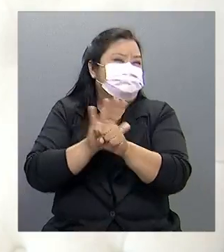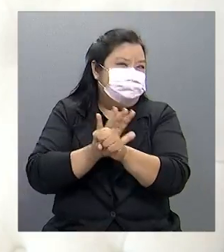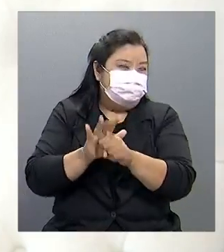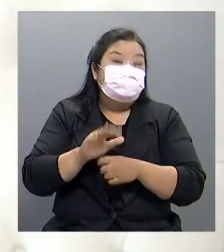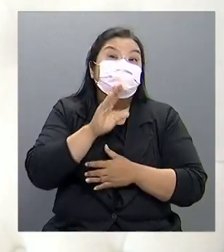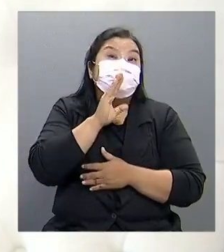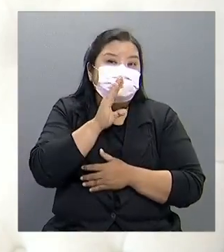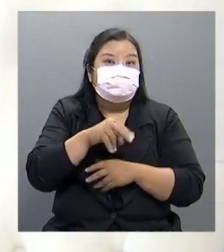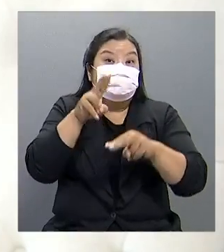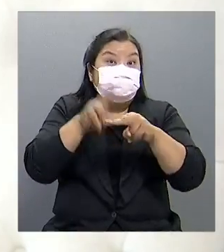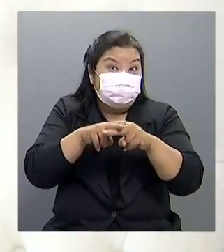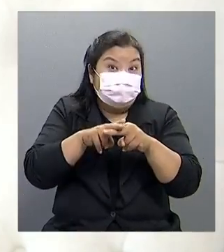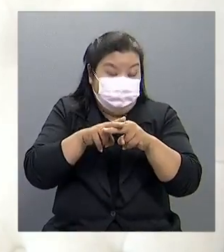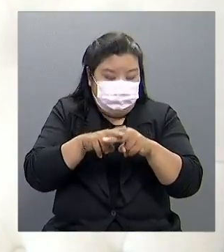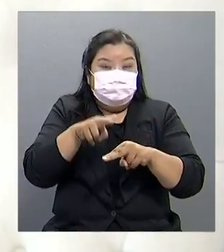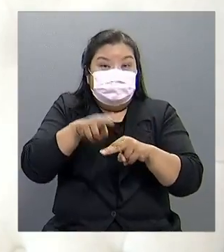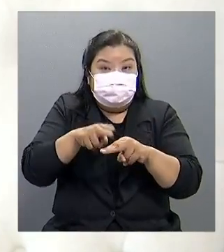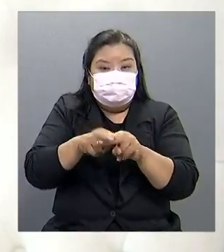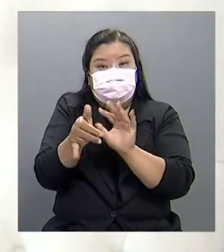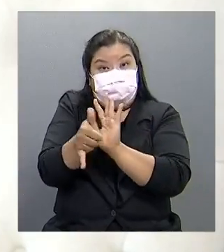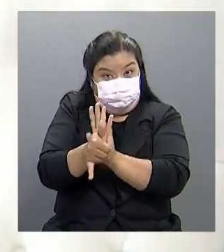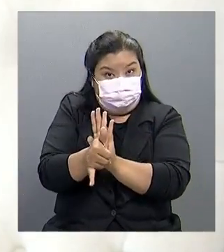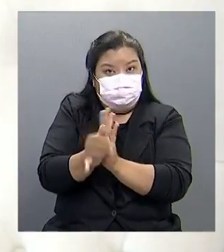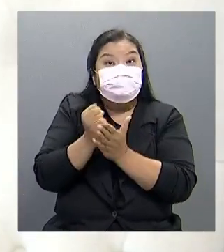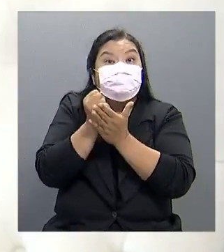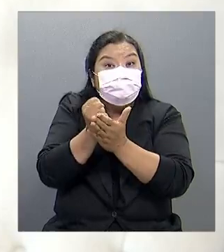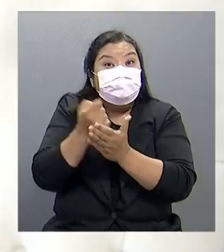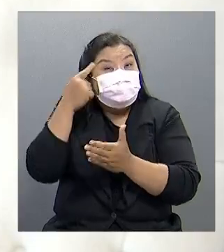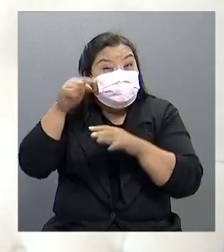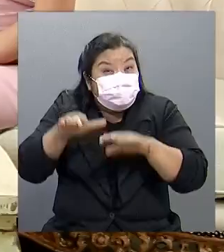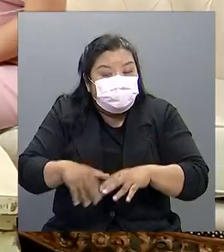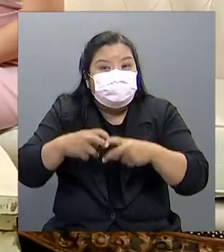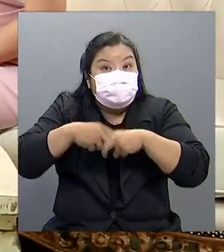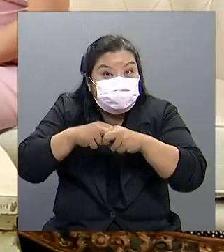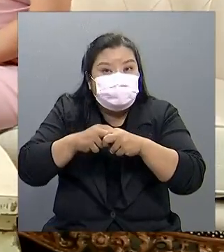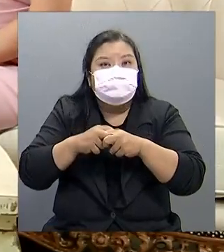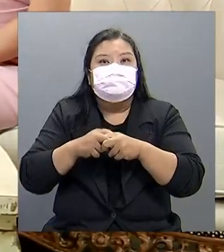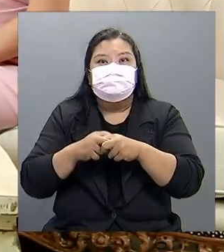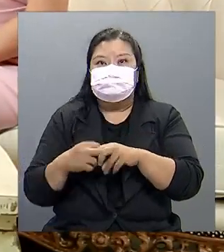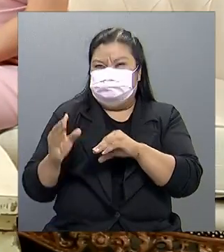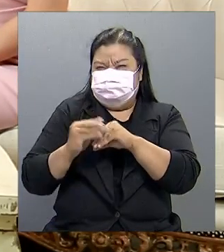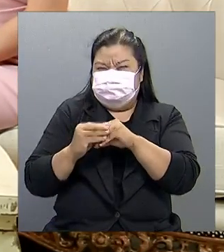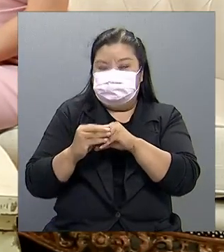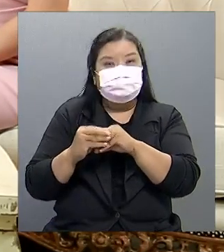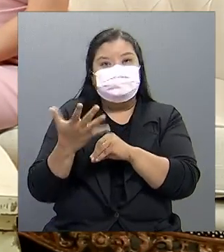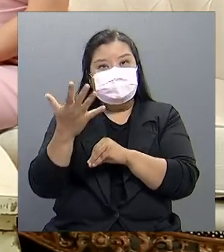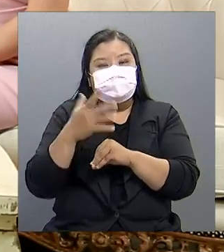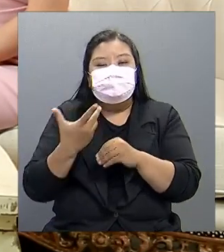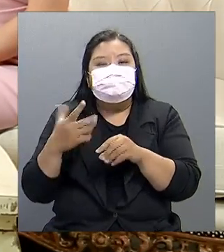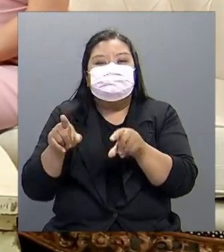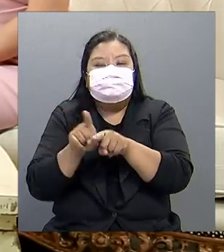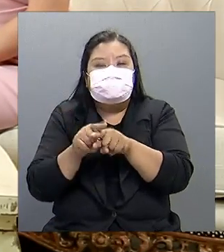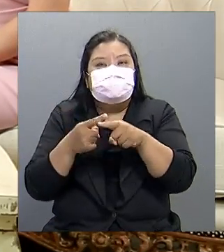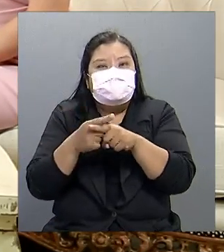มันจะลดอุบัติการณ์ที่บอกไปแล้วว่าข้อเข่าเสื่อมที่จะเกิดขึ้น2เท่าอันนี้ก็จะหายไปนะครับรวมถึงภาวะปวดกล้